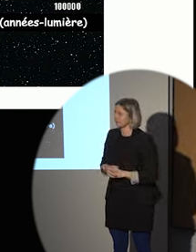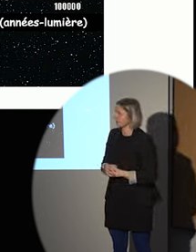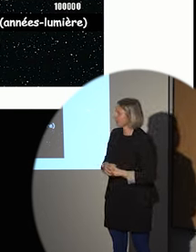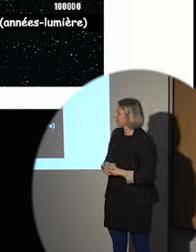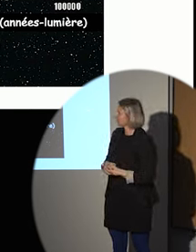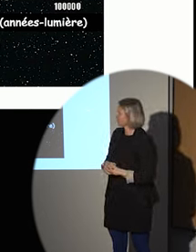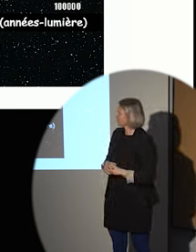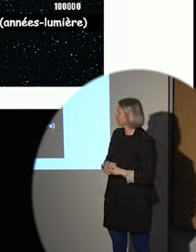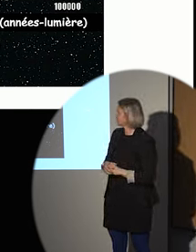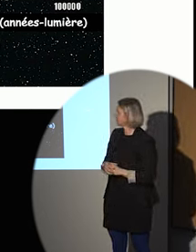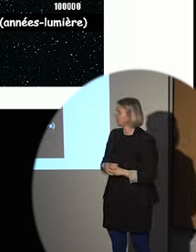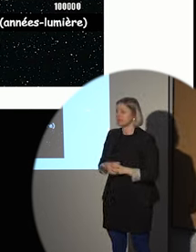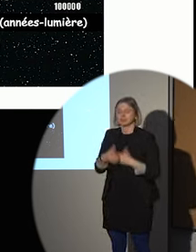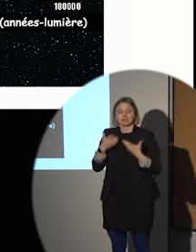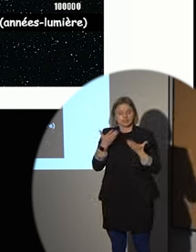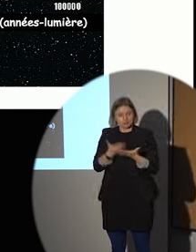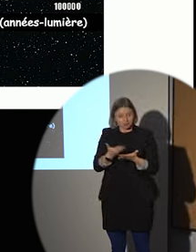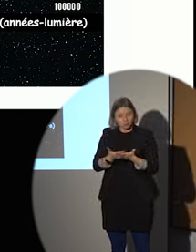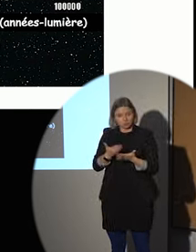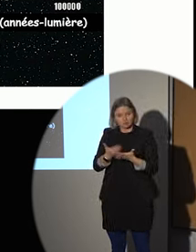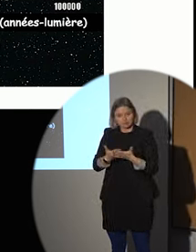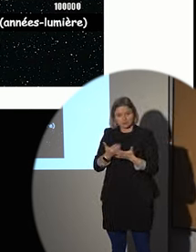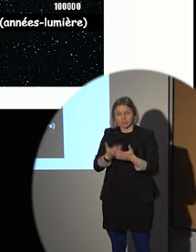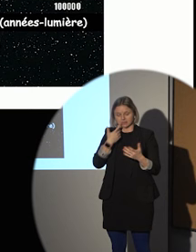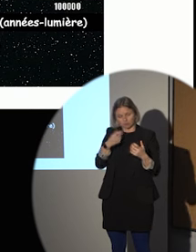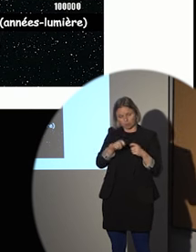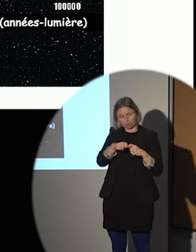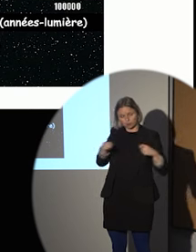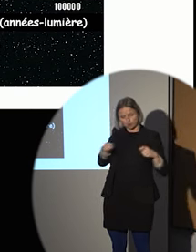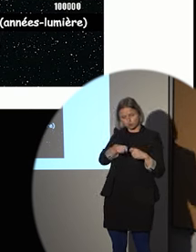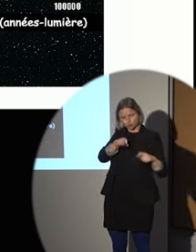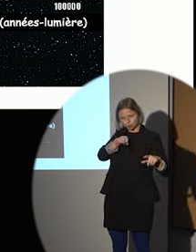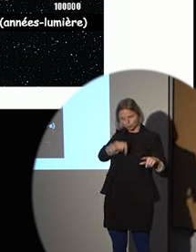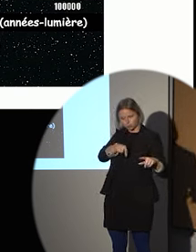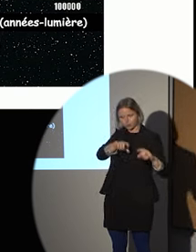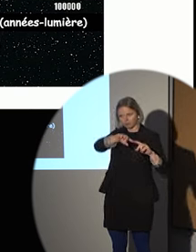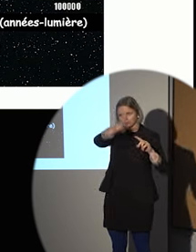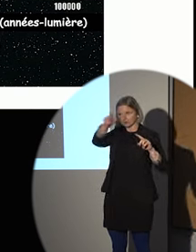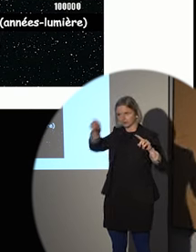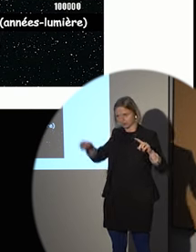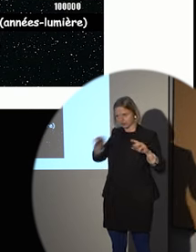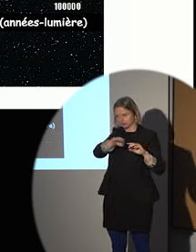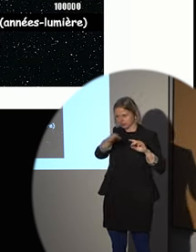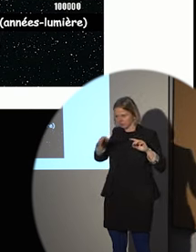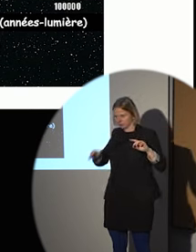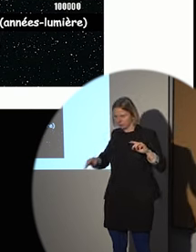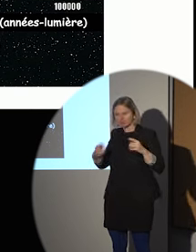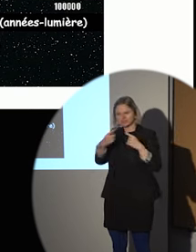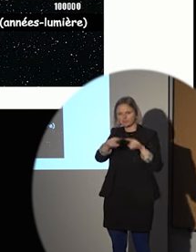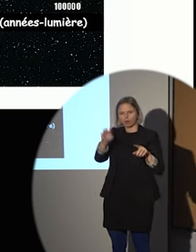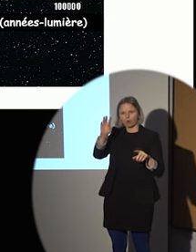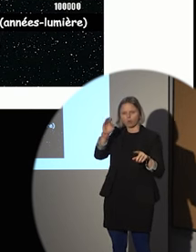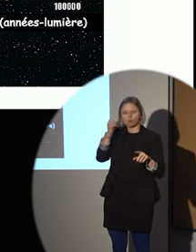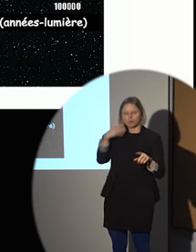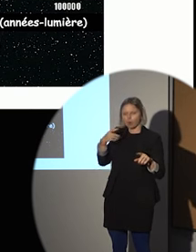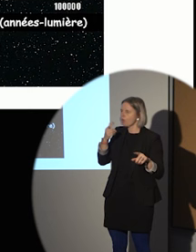En fait, la seule façon d'expliquer la différence entre ce qui est mesuré ici et ce qui est attendu ici, il faut qu'il y ait de la